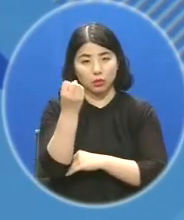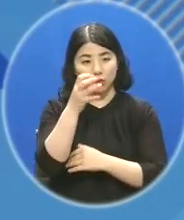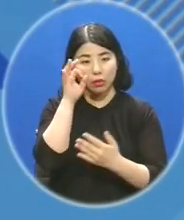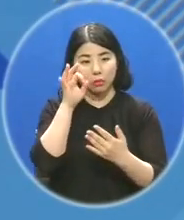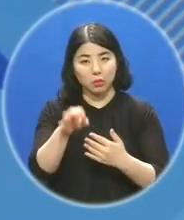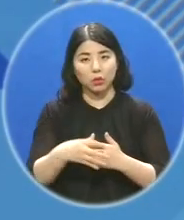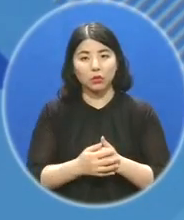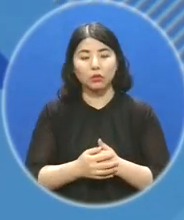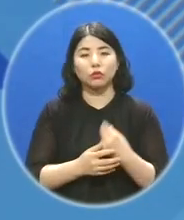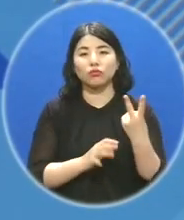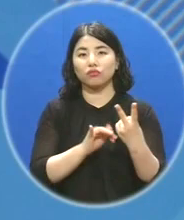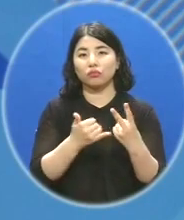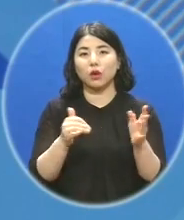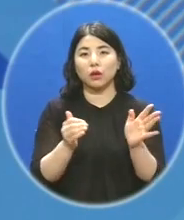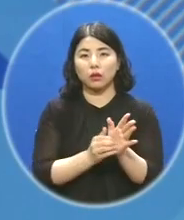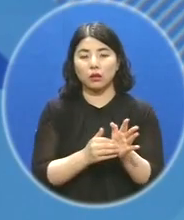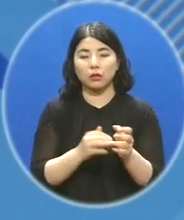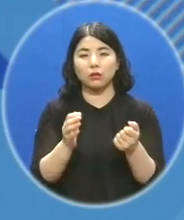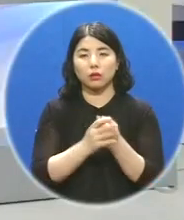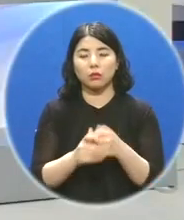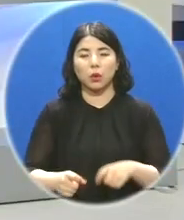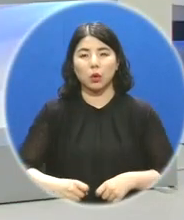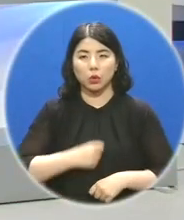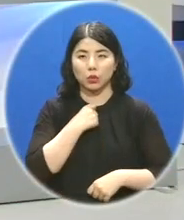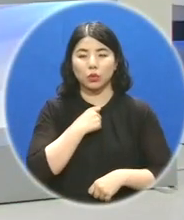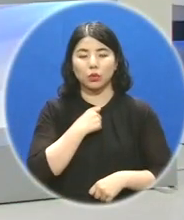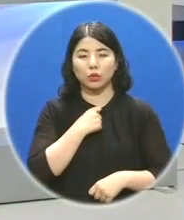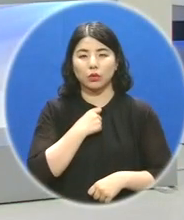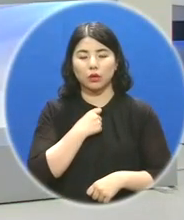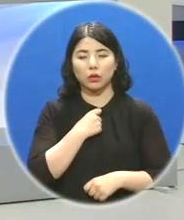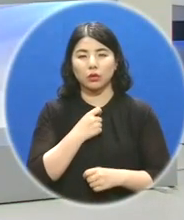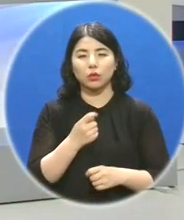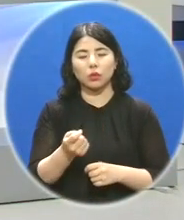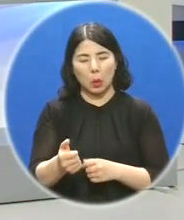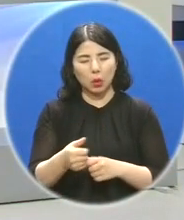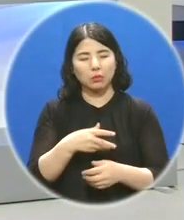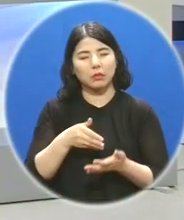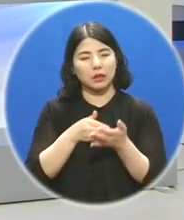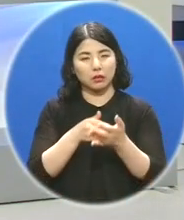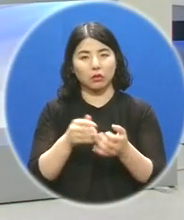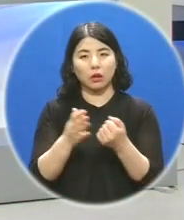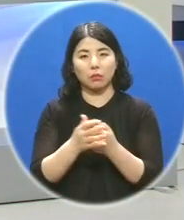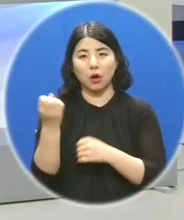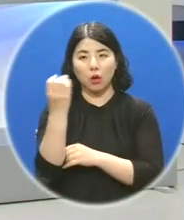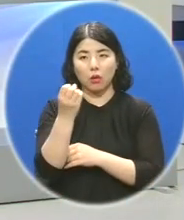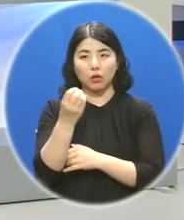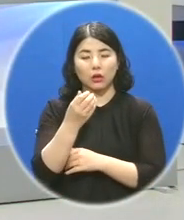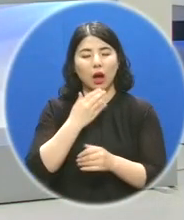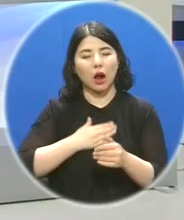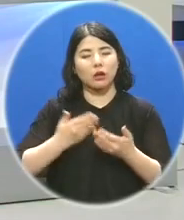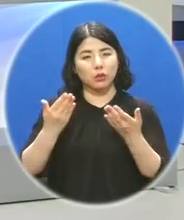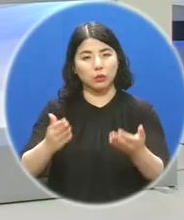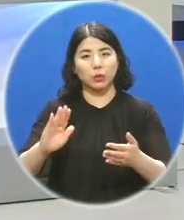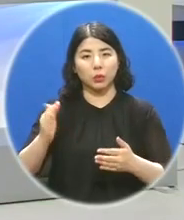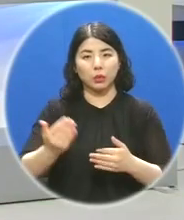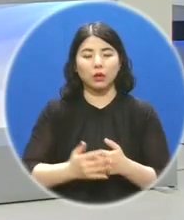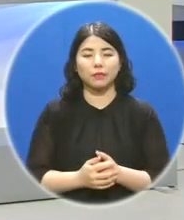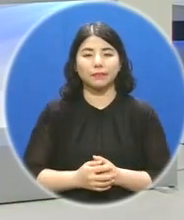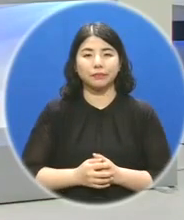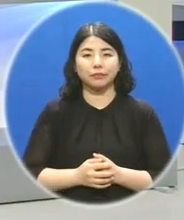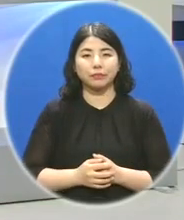걸 보니까 네, 두 분이죠. 그래서 그 사실은 이제 이게 소수의 의원들입니다. 그러다 보니까 언론을 통해서 다 뭐 알려지긴 알려지는